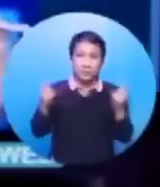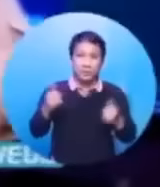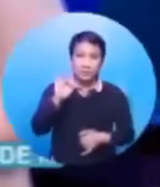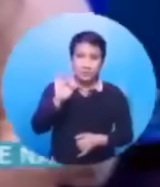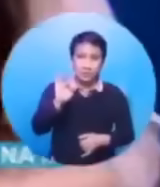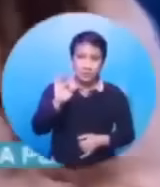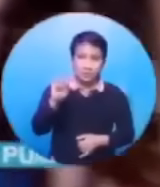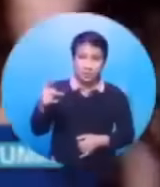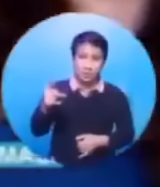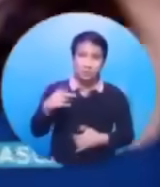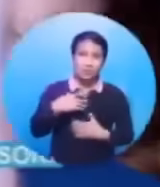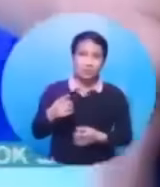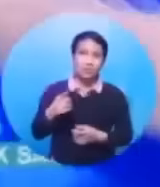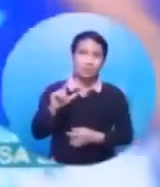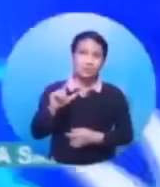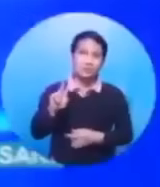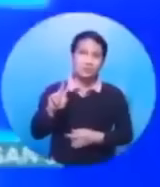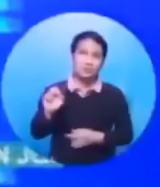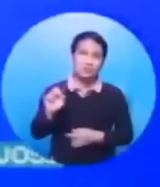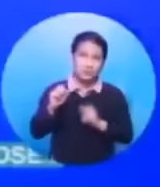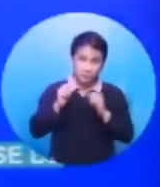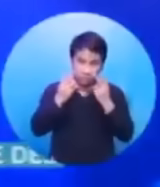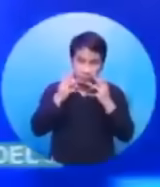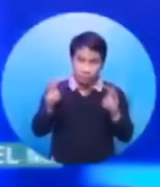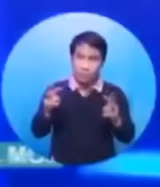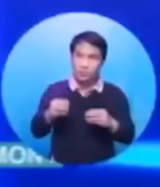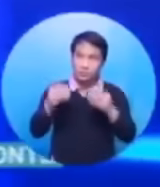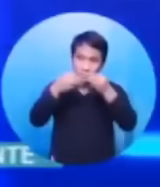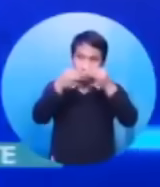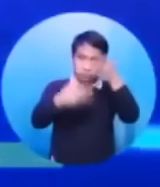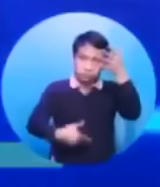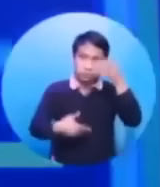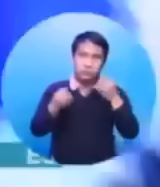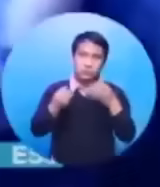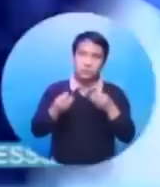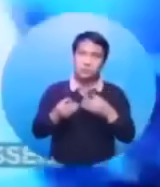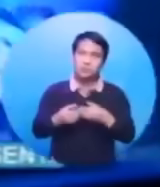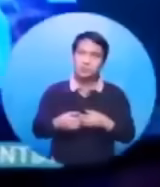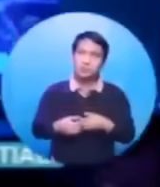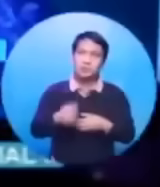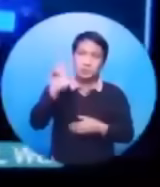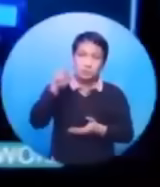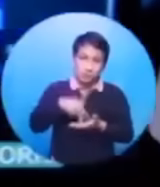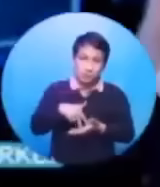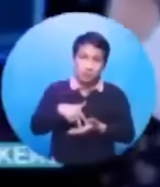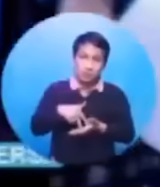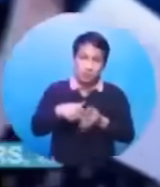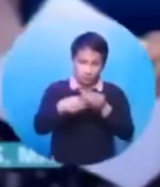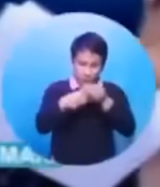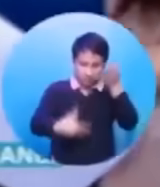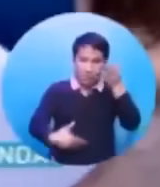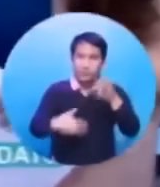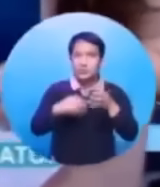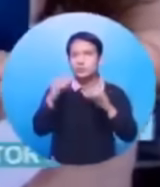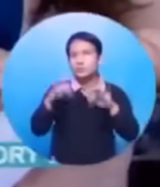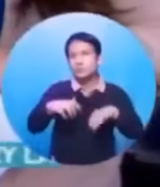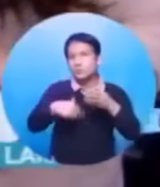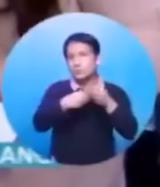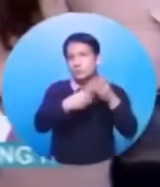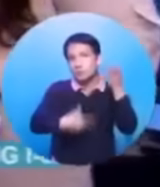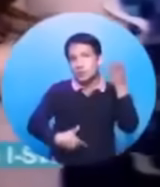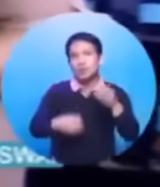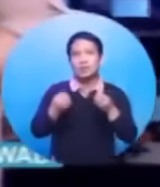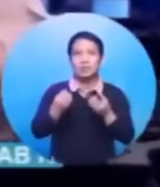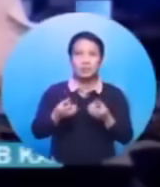8,000, mag-8,000 live viewers natin. At walang sawa. Eto, magtatatlong 1,000 na rin po yung mga commenters natin, Idol